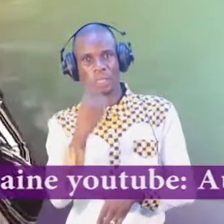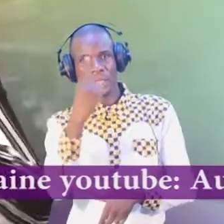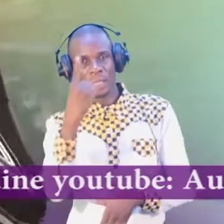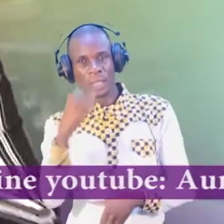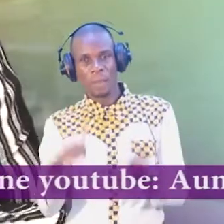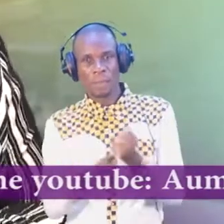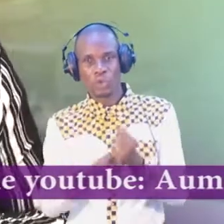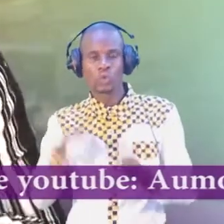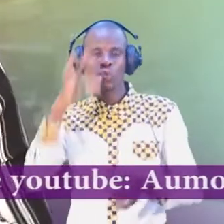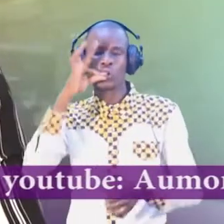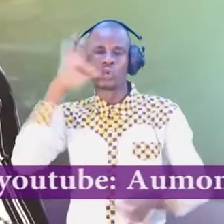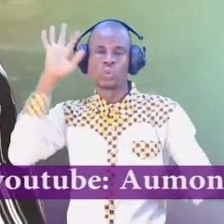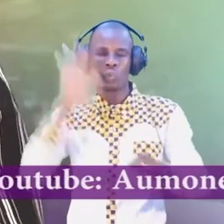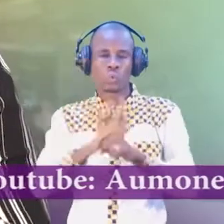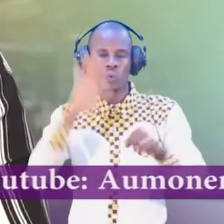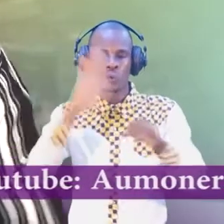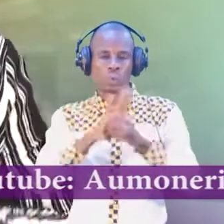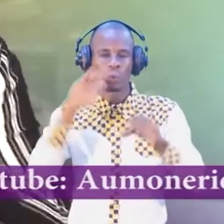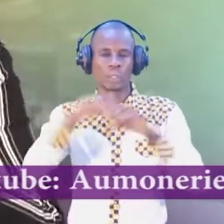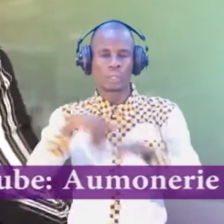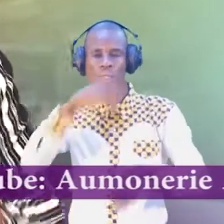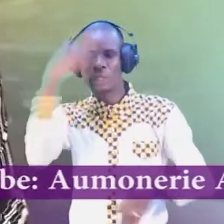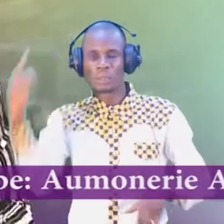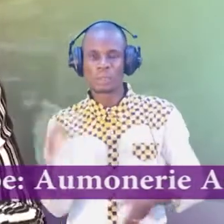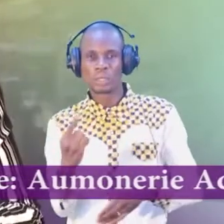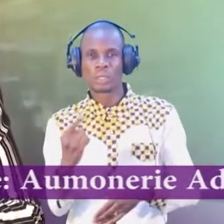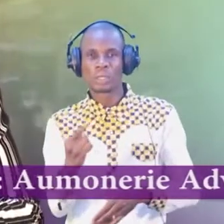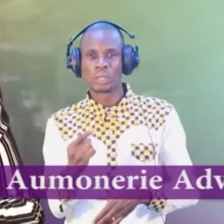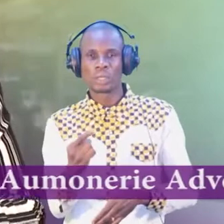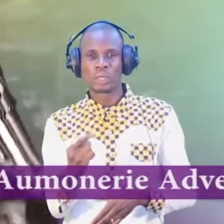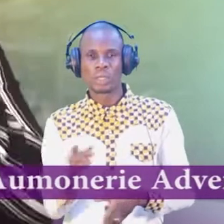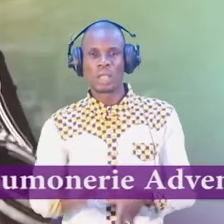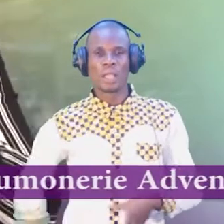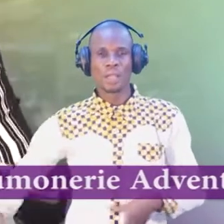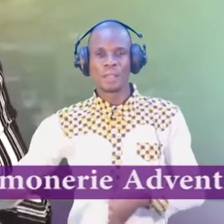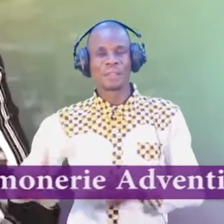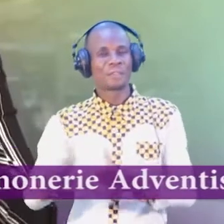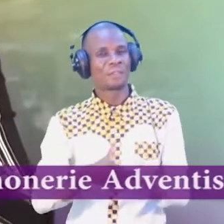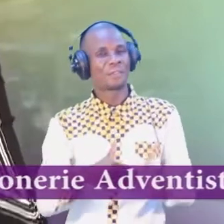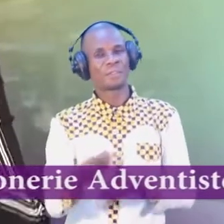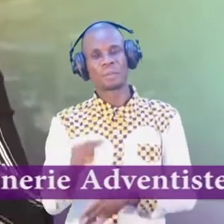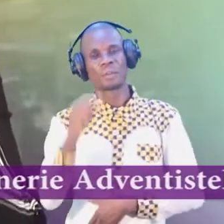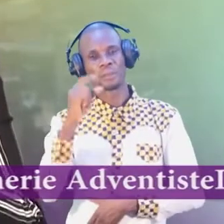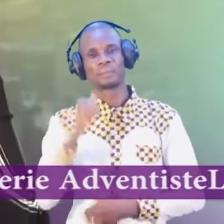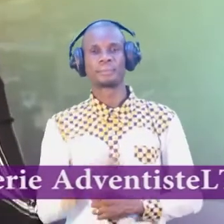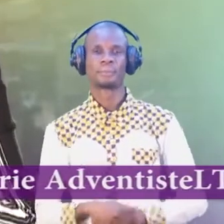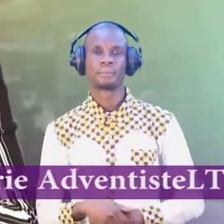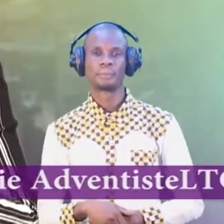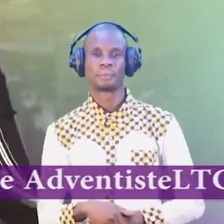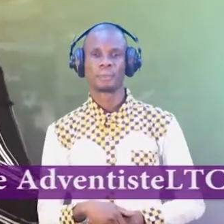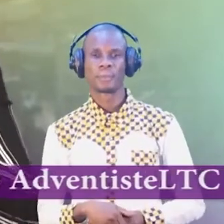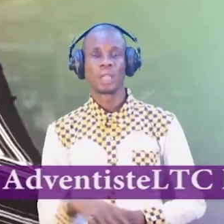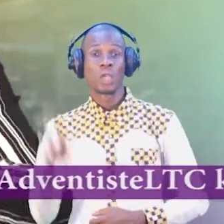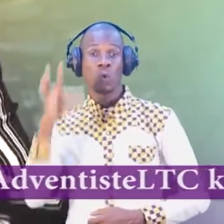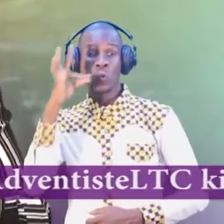maladi ya kanser eutaka pe na likaya. Kasi ezali kaka kanser te, ezali pe maladi mosusu ya